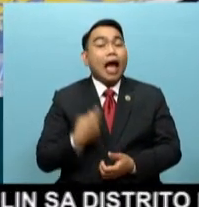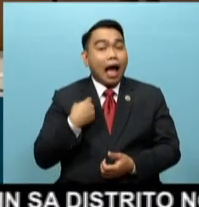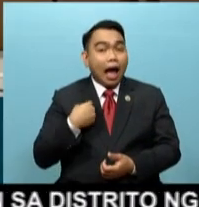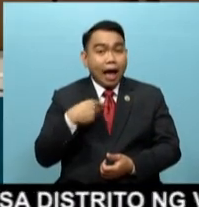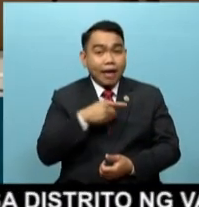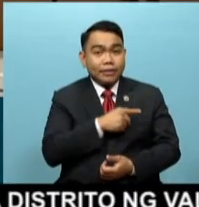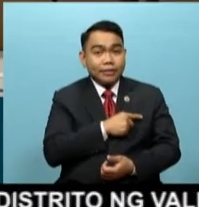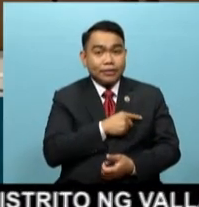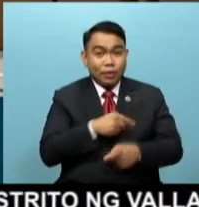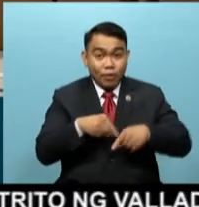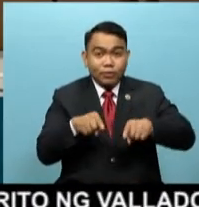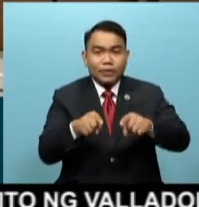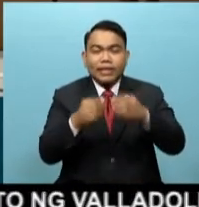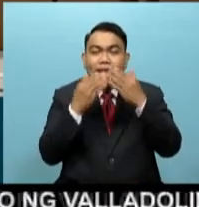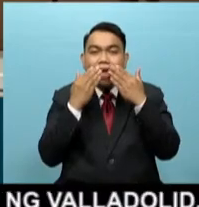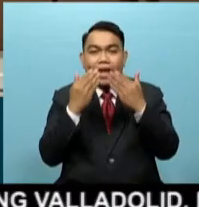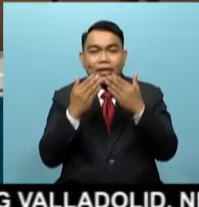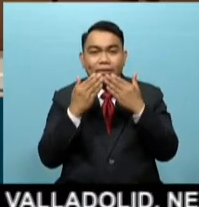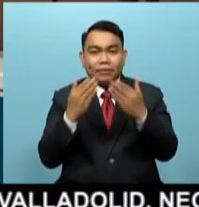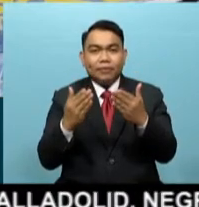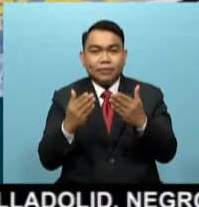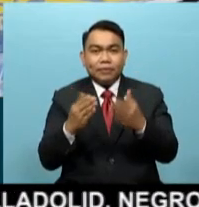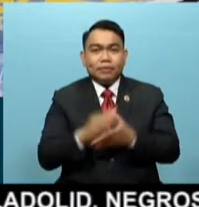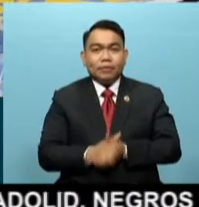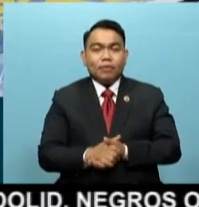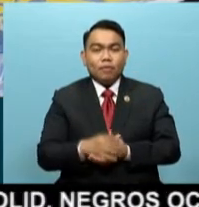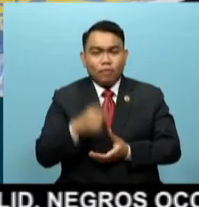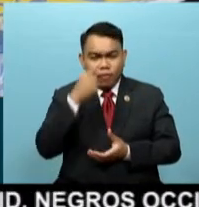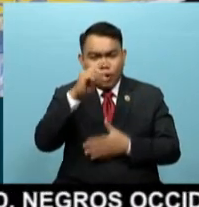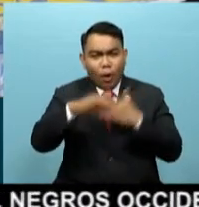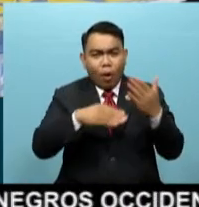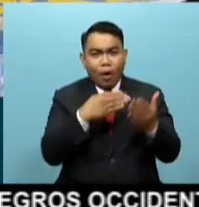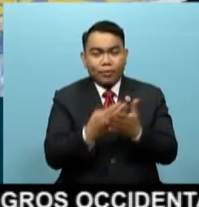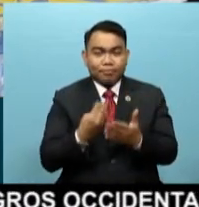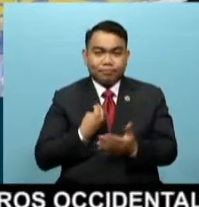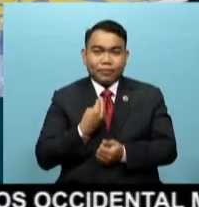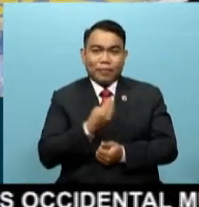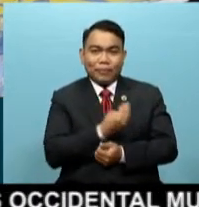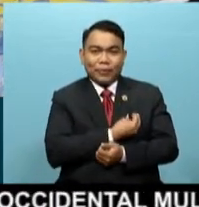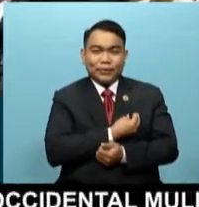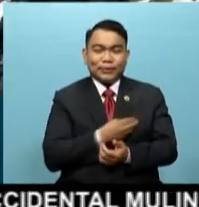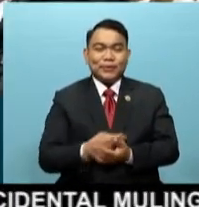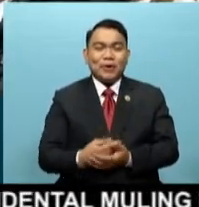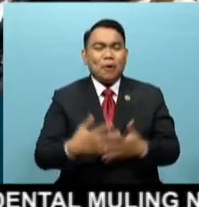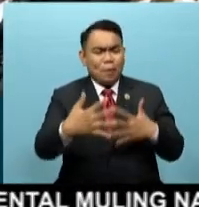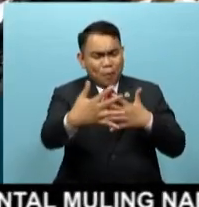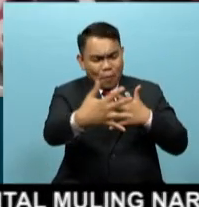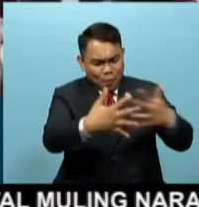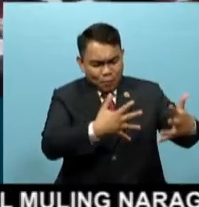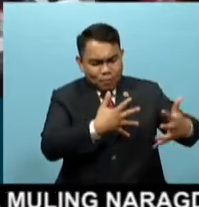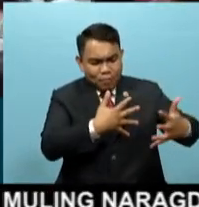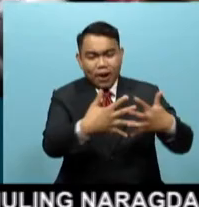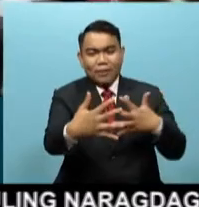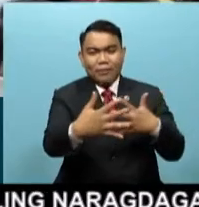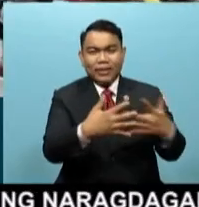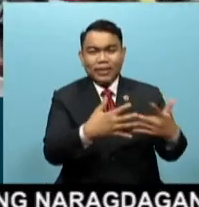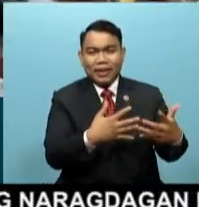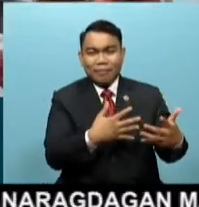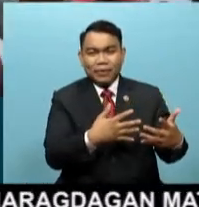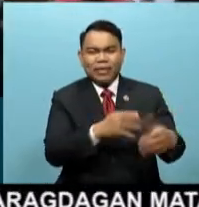din kami ng marami sa mga kapatid na kahit sa kabila ng kanilang